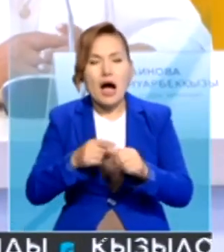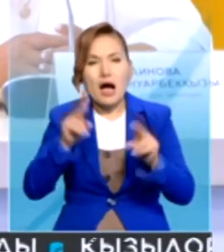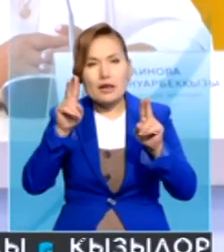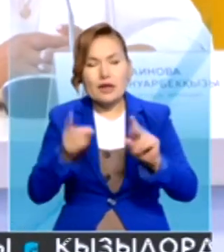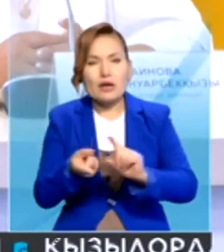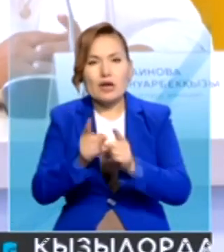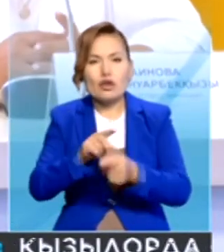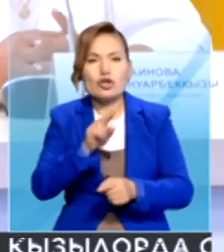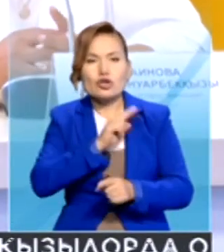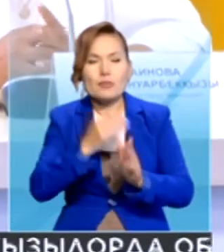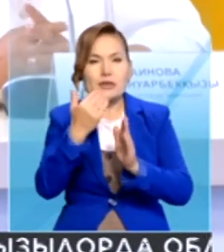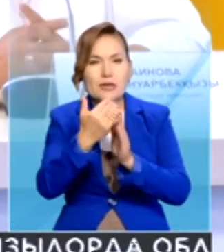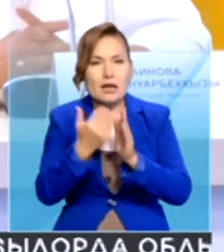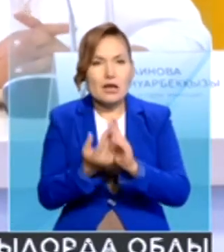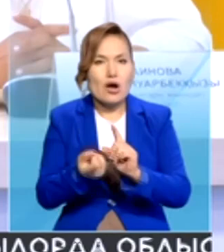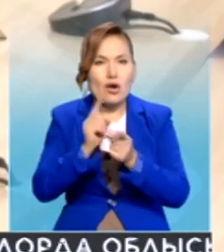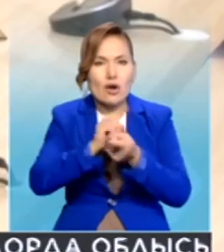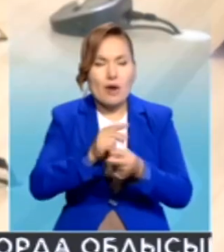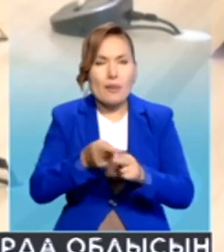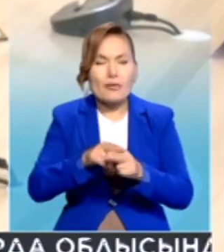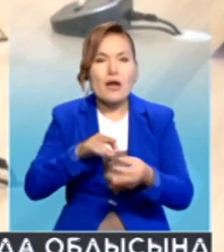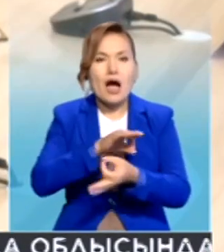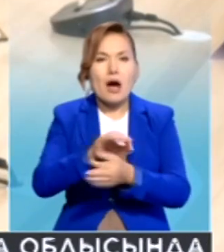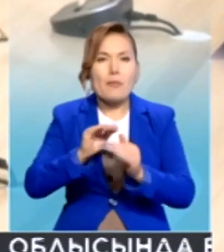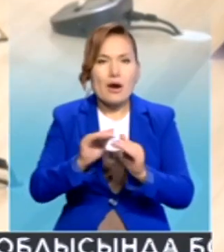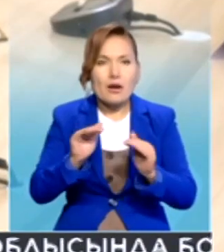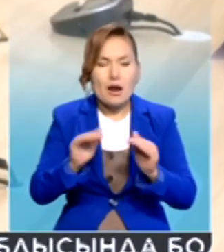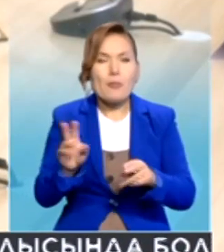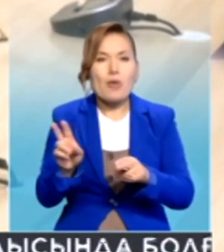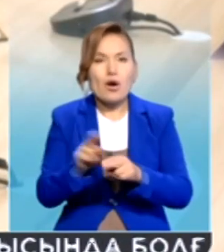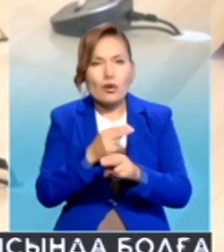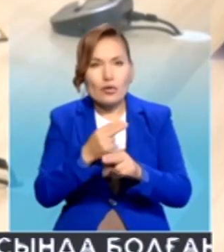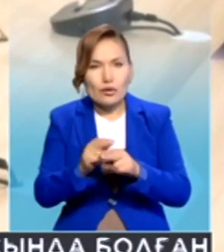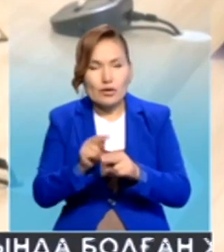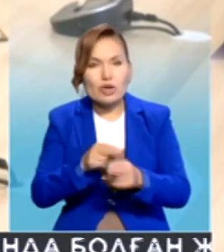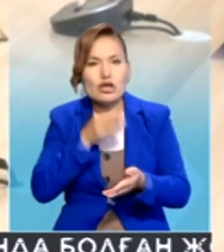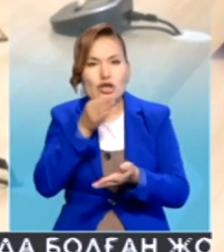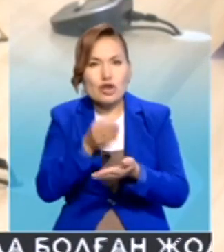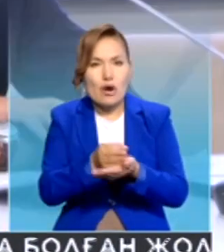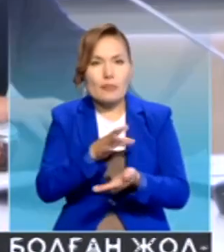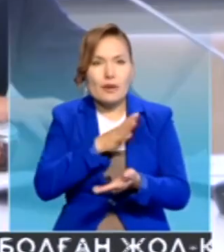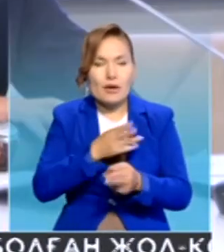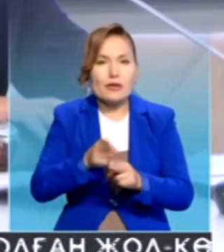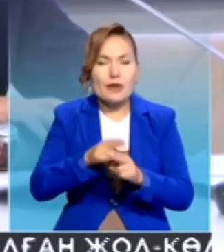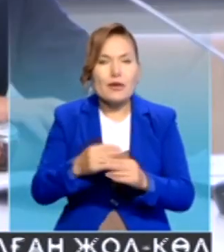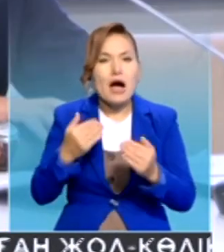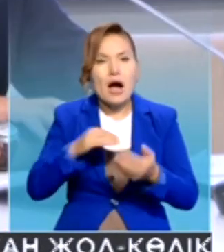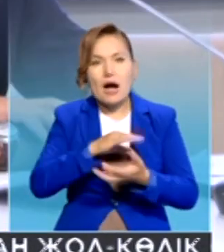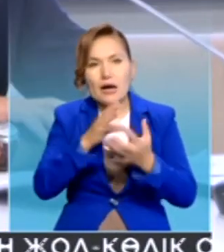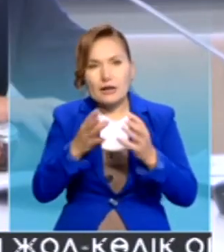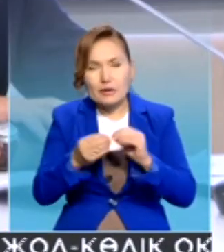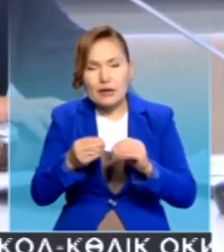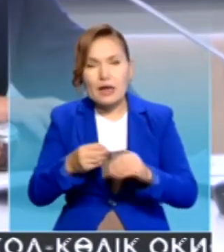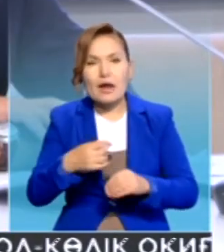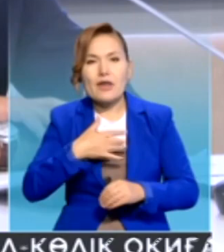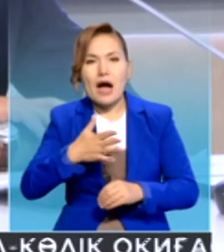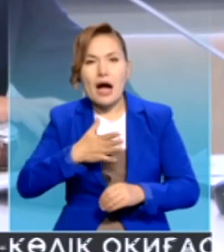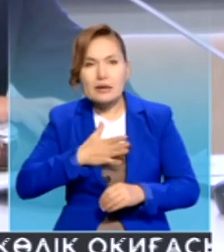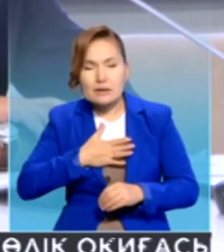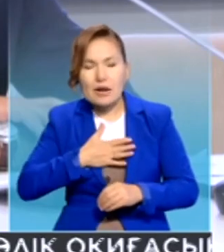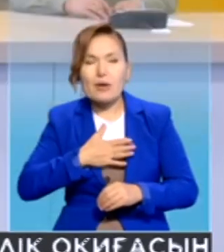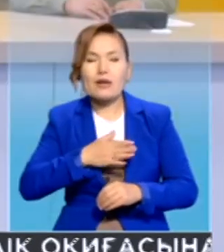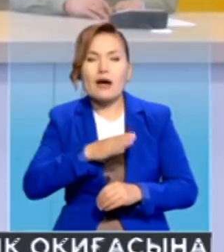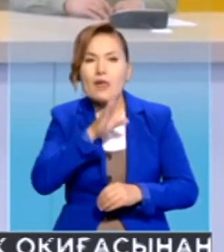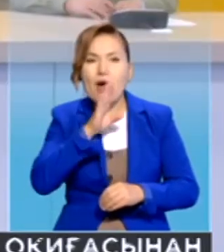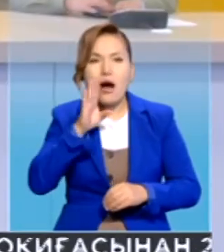tertibi de özgerdi. Bұрын bul nısan tərbiyelenüşlerde kütüp bağuğa gana jawapты bolğan, yendi biologiyalıqta asırap alğan otbasılar men de